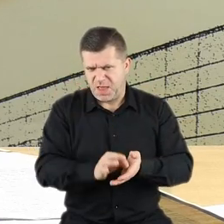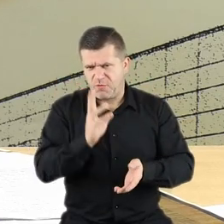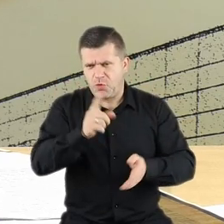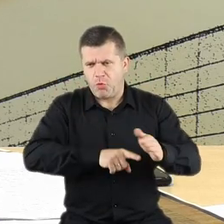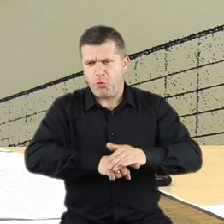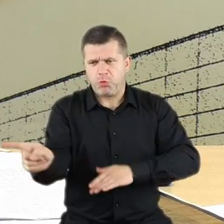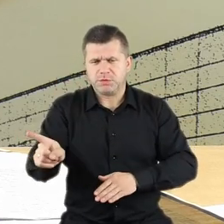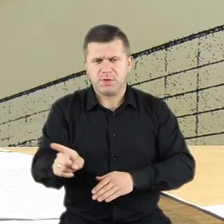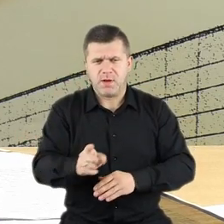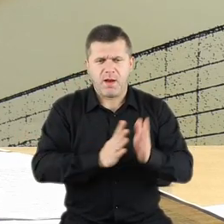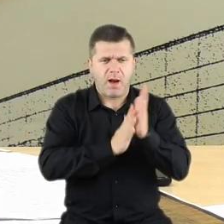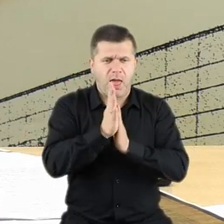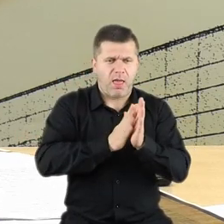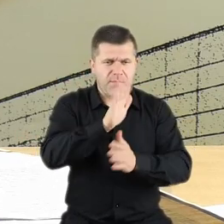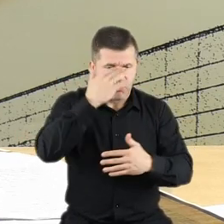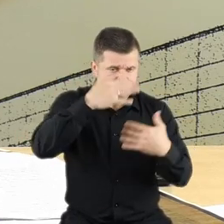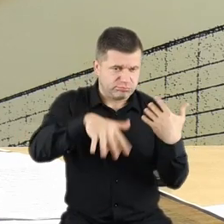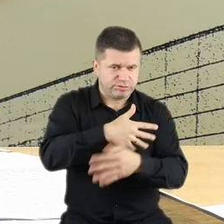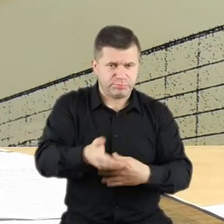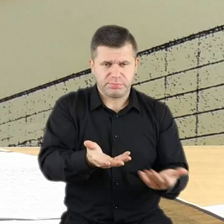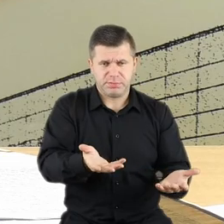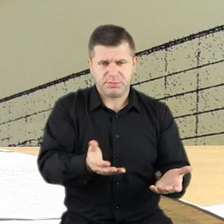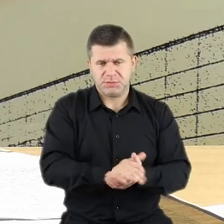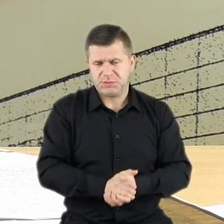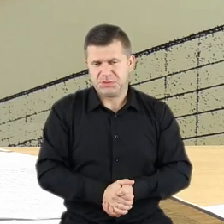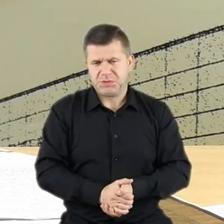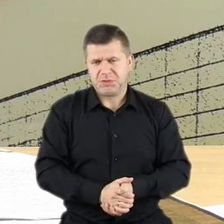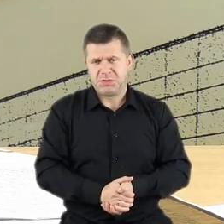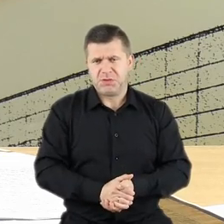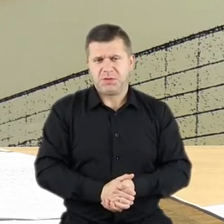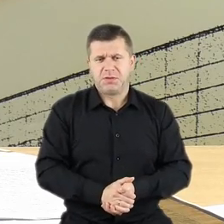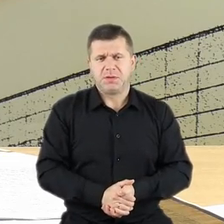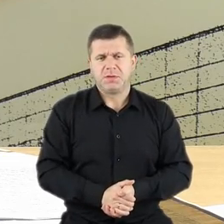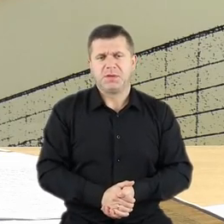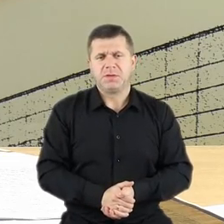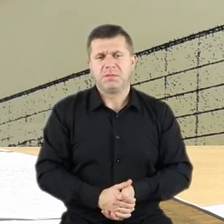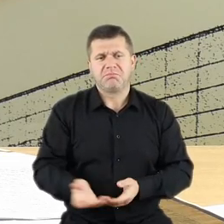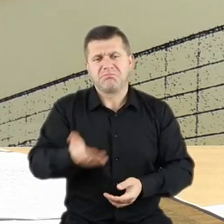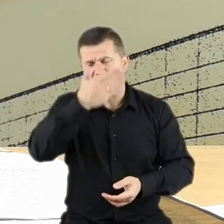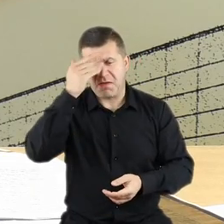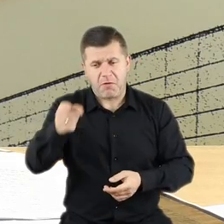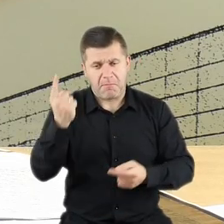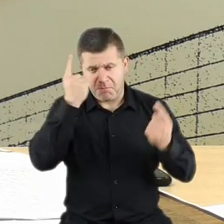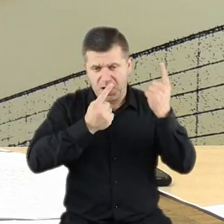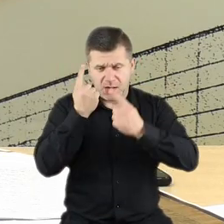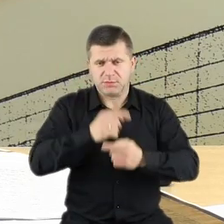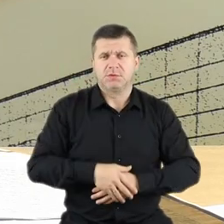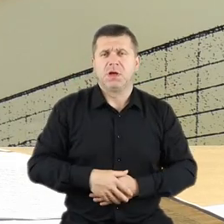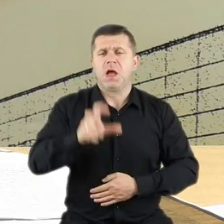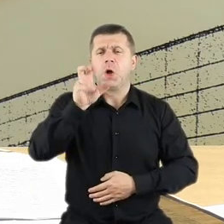basis uciekła i wreszcie się zgubiła a że nie był w ciemię bity niewiele myśląc